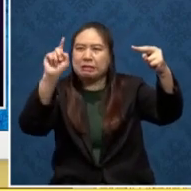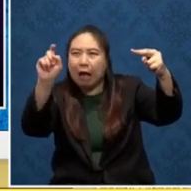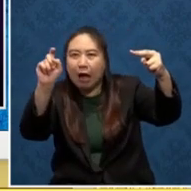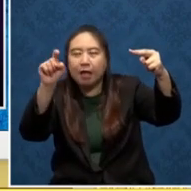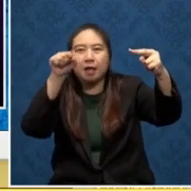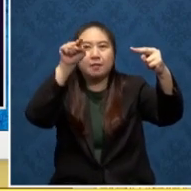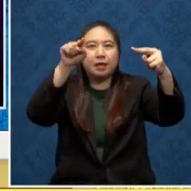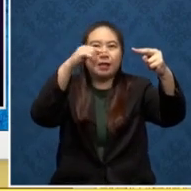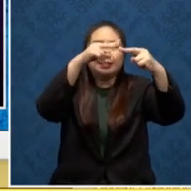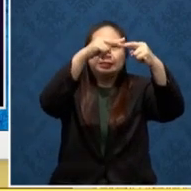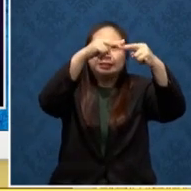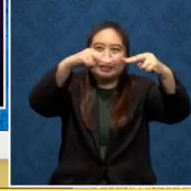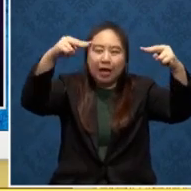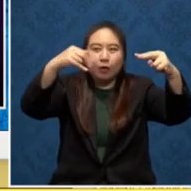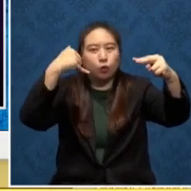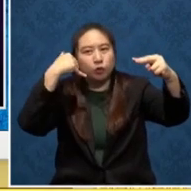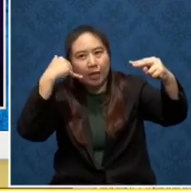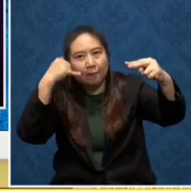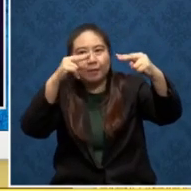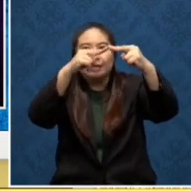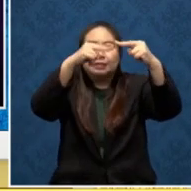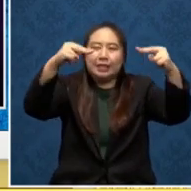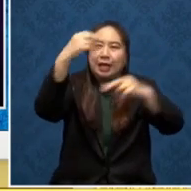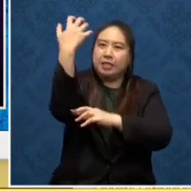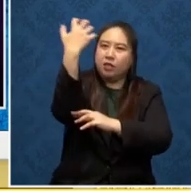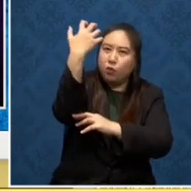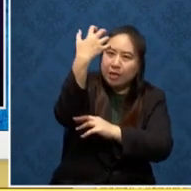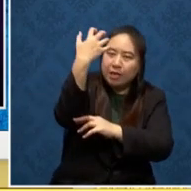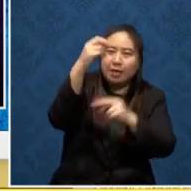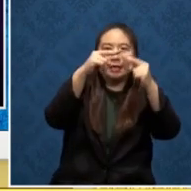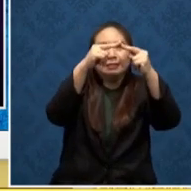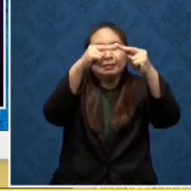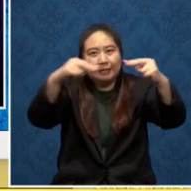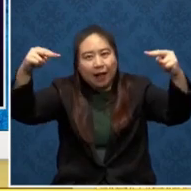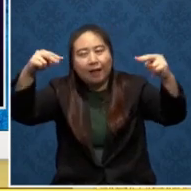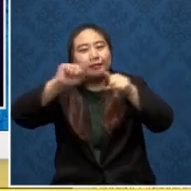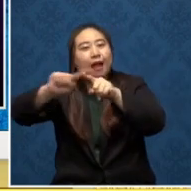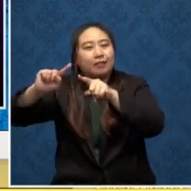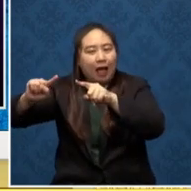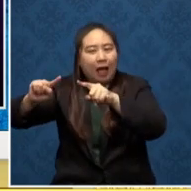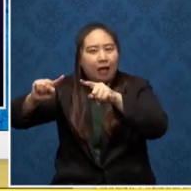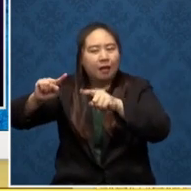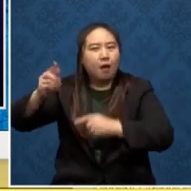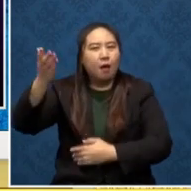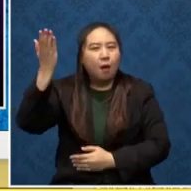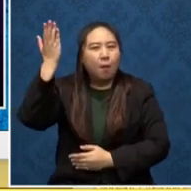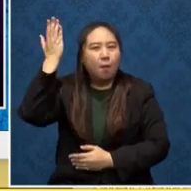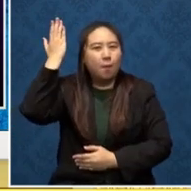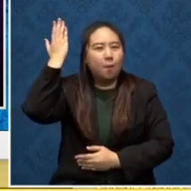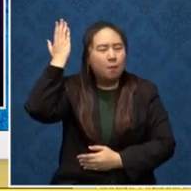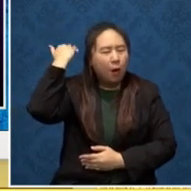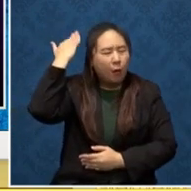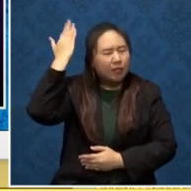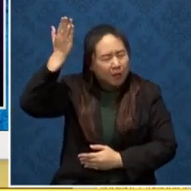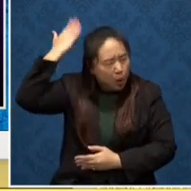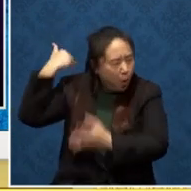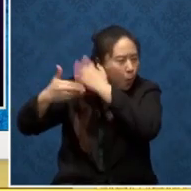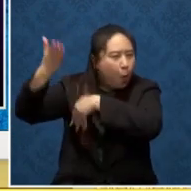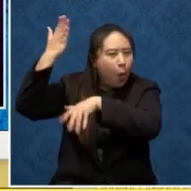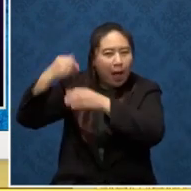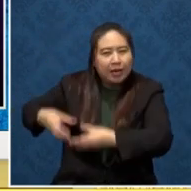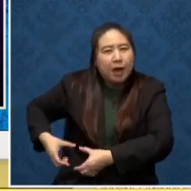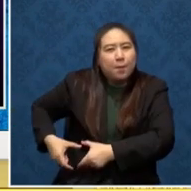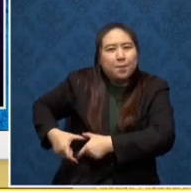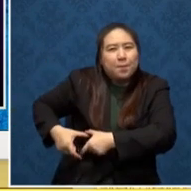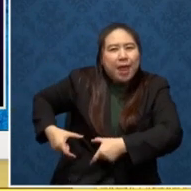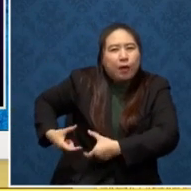able TV ทผ่านมาสายกิจการทรคมนาคม ท่ประทานอาจจะเกิดในยุขของPack Link Phone Link ต่ ๆ ที่ยแขนอย